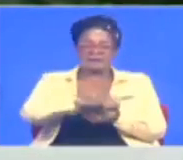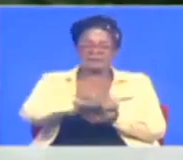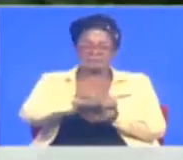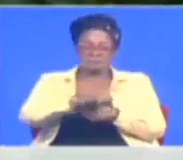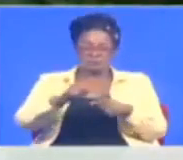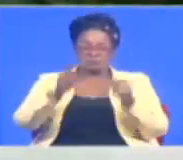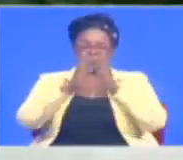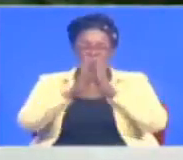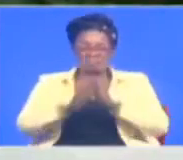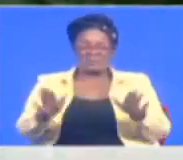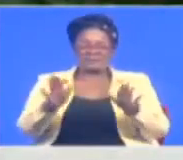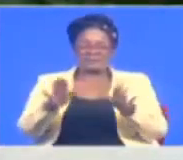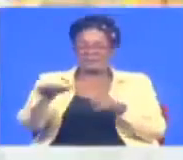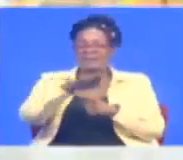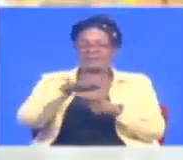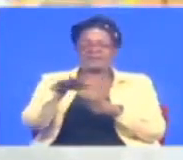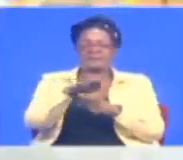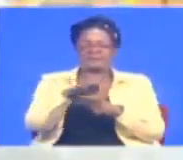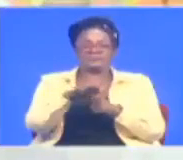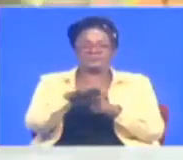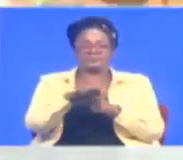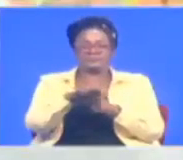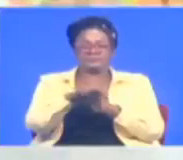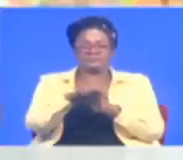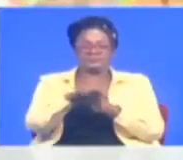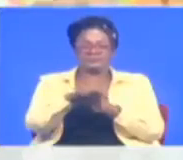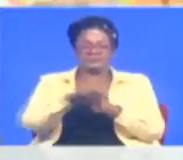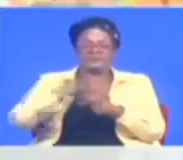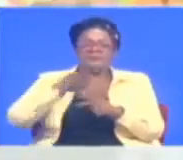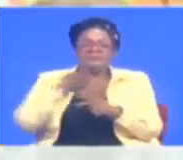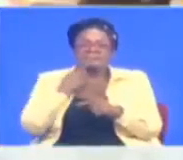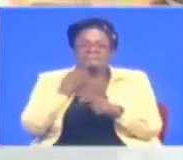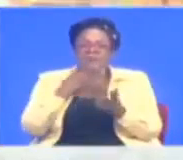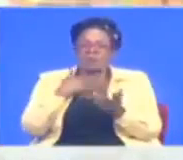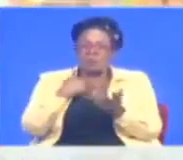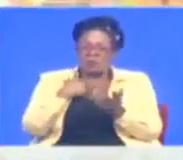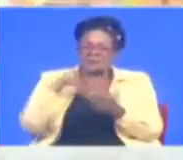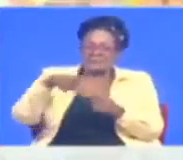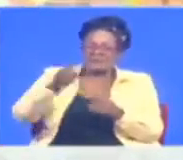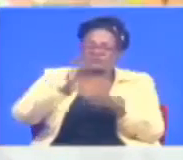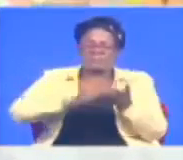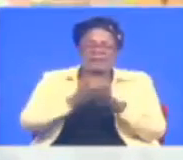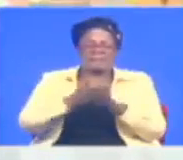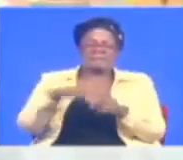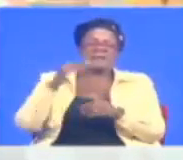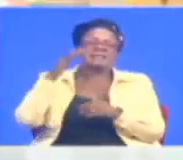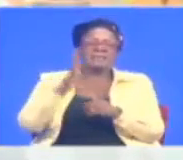kutakaza Mkurwe wa Nyagathanga. Wanasema anataka kutawazwa kuwa msugumsaji.